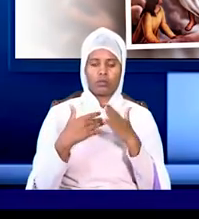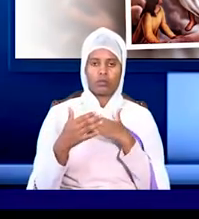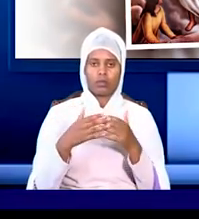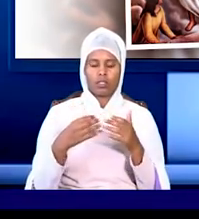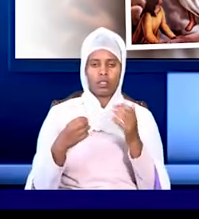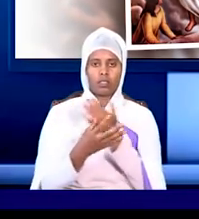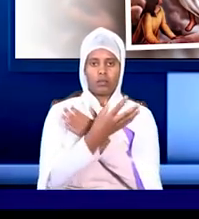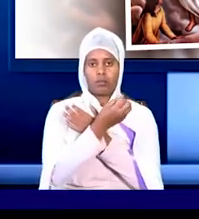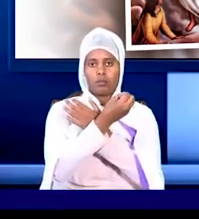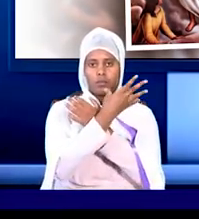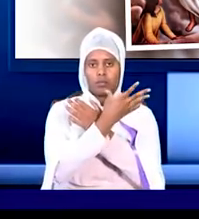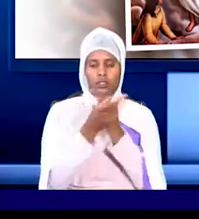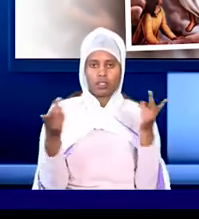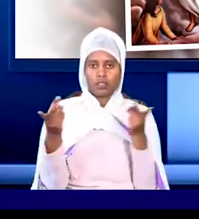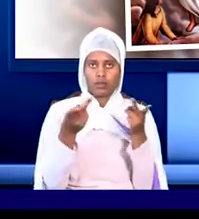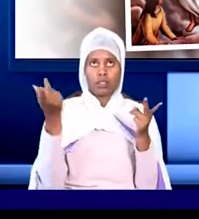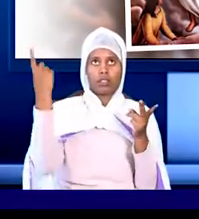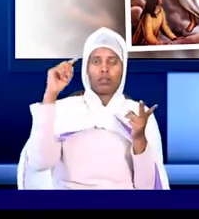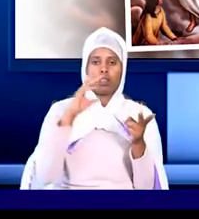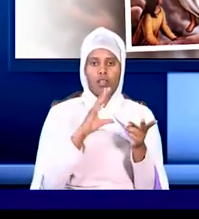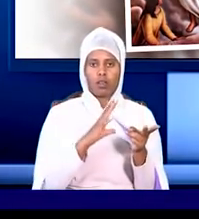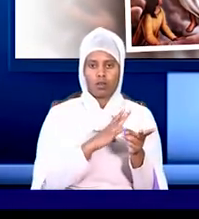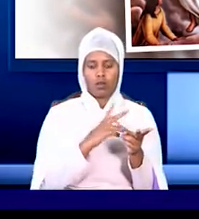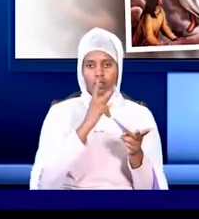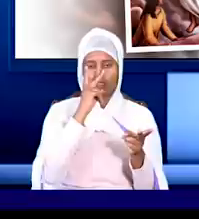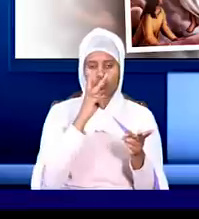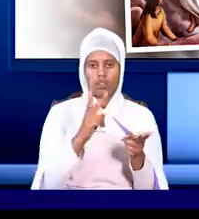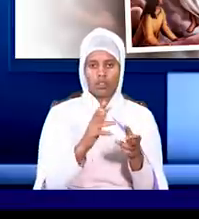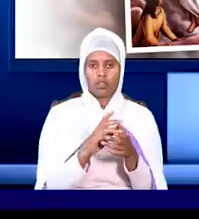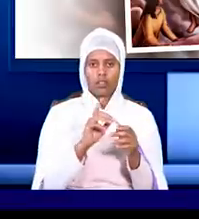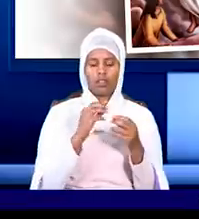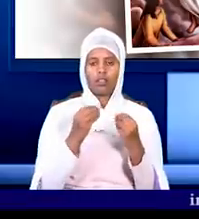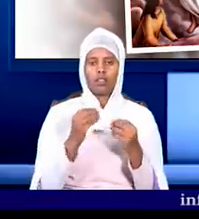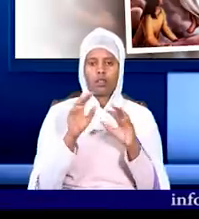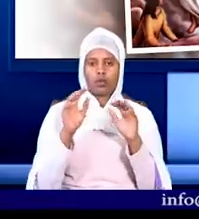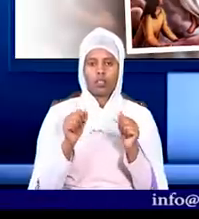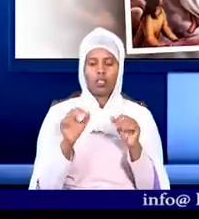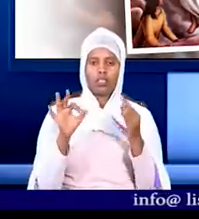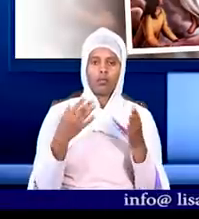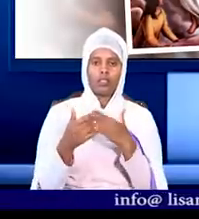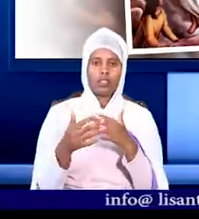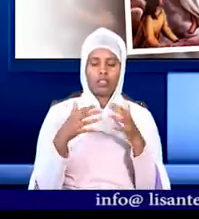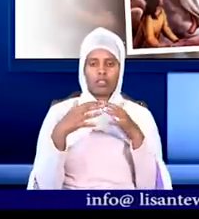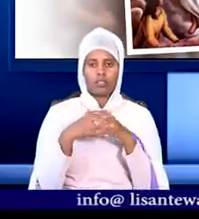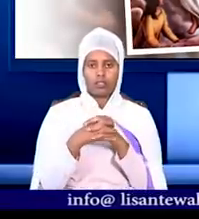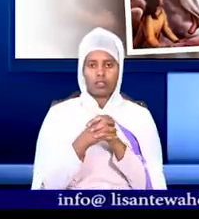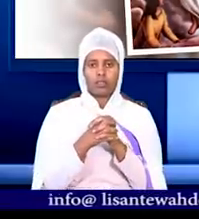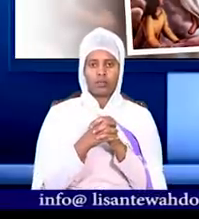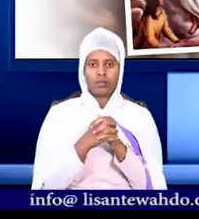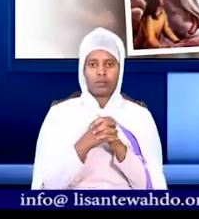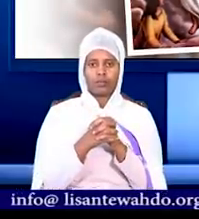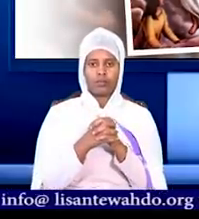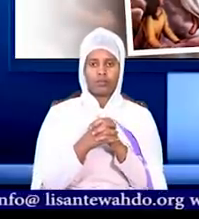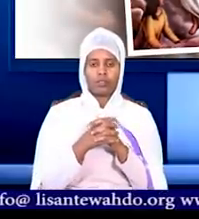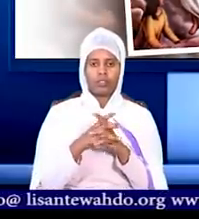ገዛና ኮይንና ንምብራቕ ኣቢልና ናብ ታቦት ኣምላኽና ዘለዎ ኣቢልና እንታይ ኮይንና ኢና ከመይ ገርና